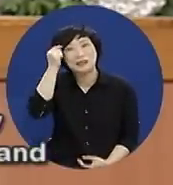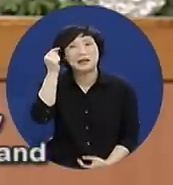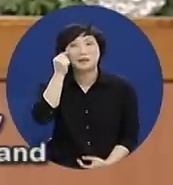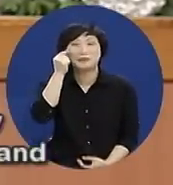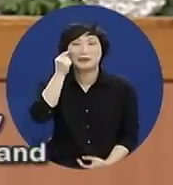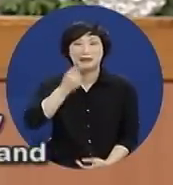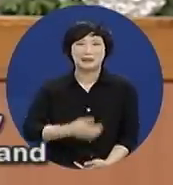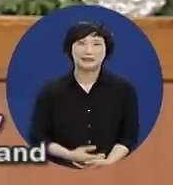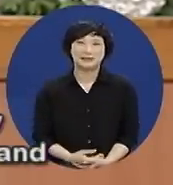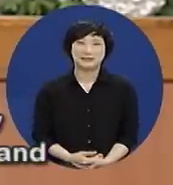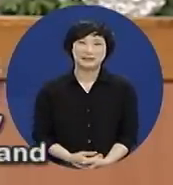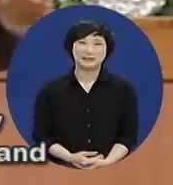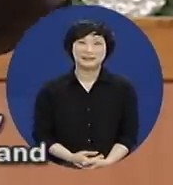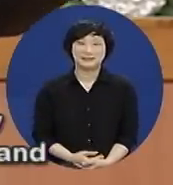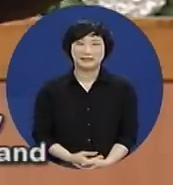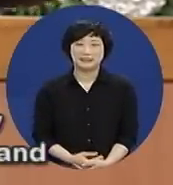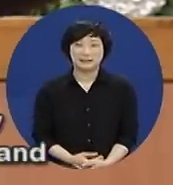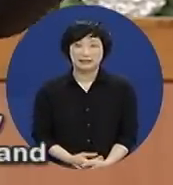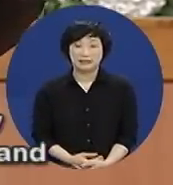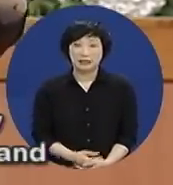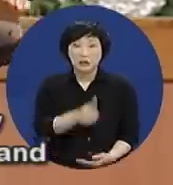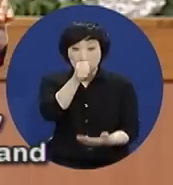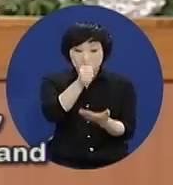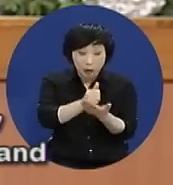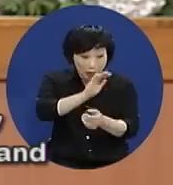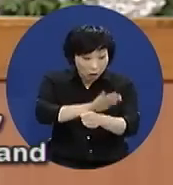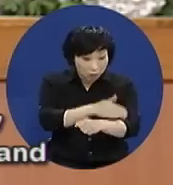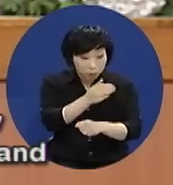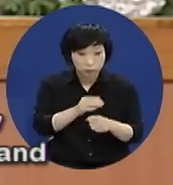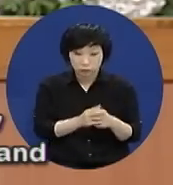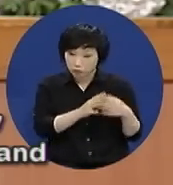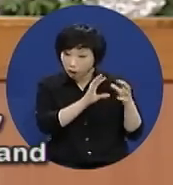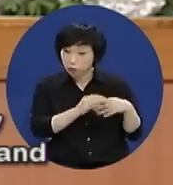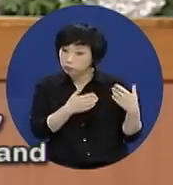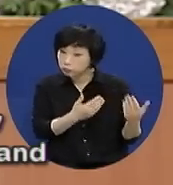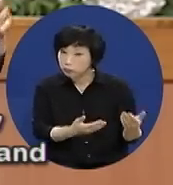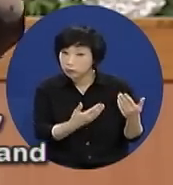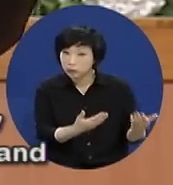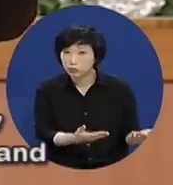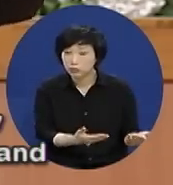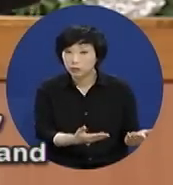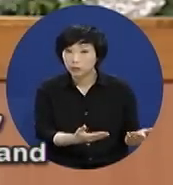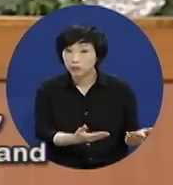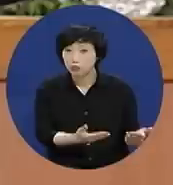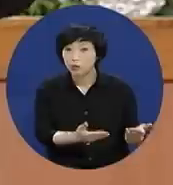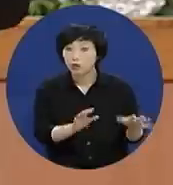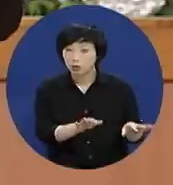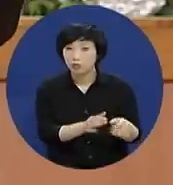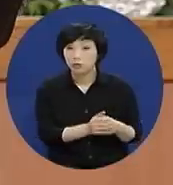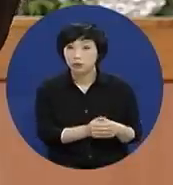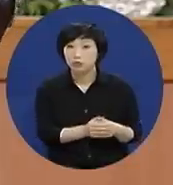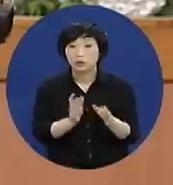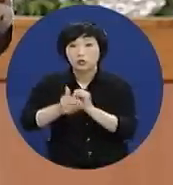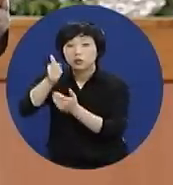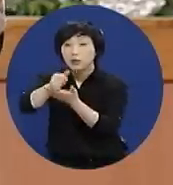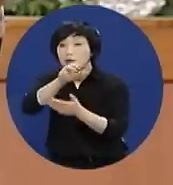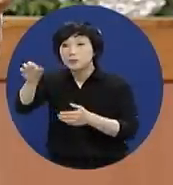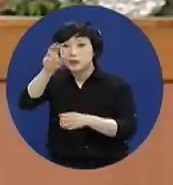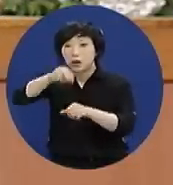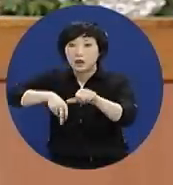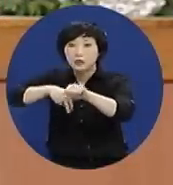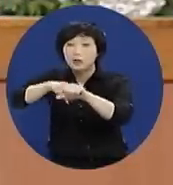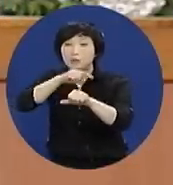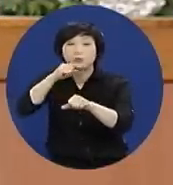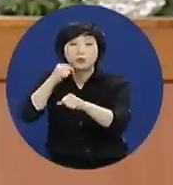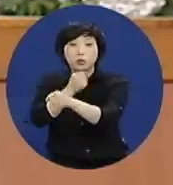てください在家と罪罪と戸をそのままにおいてイエスの十字の